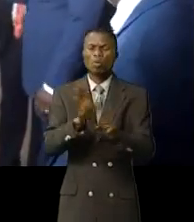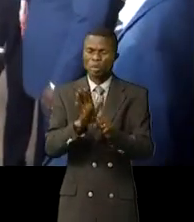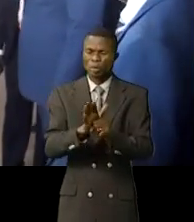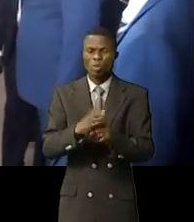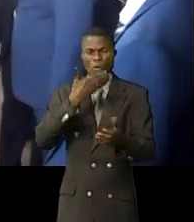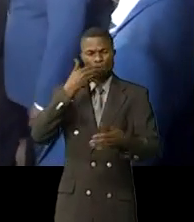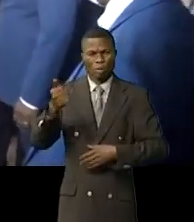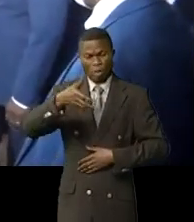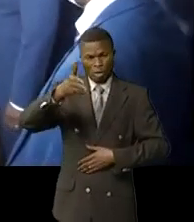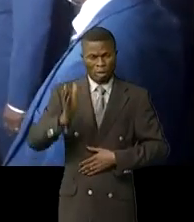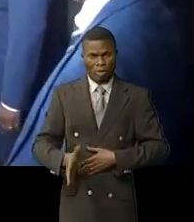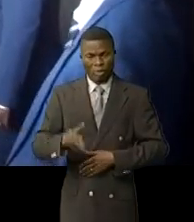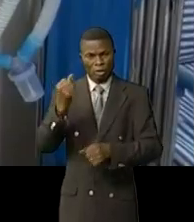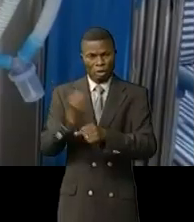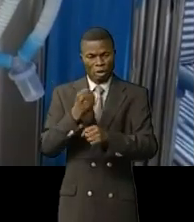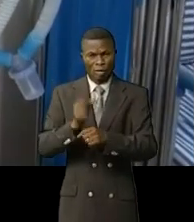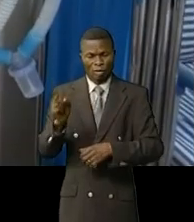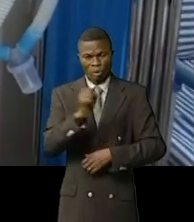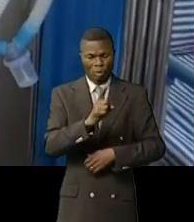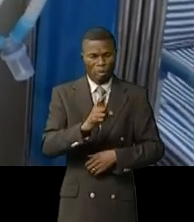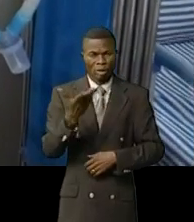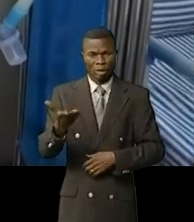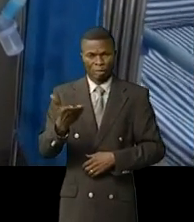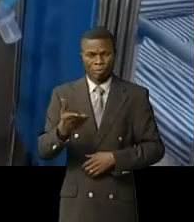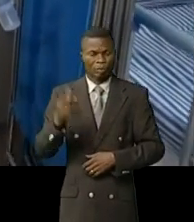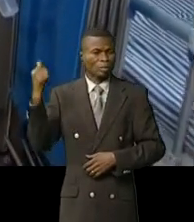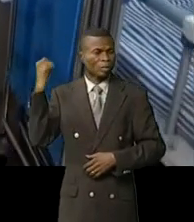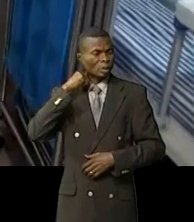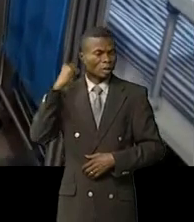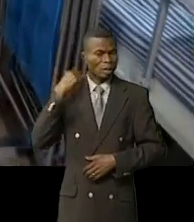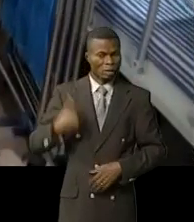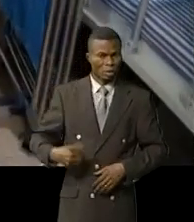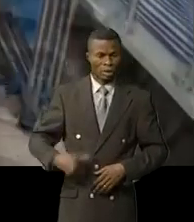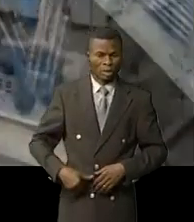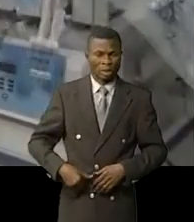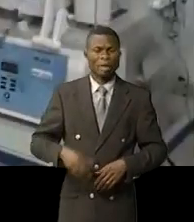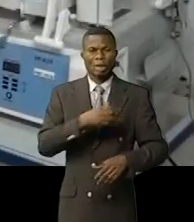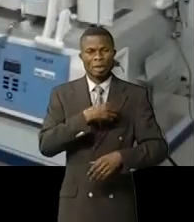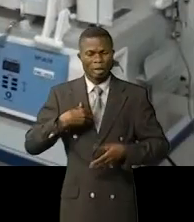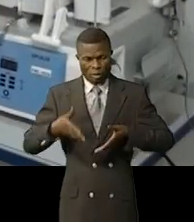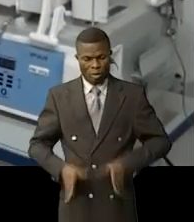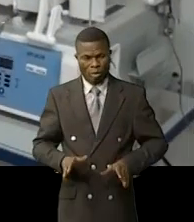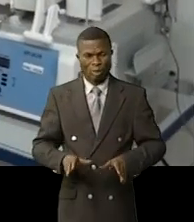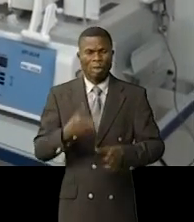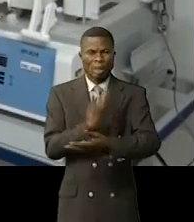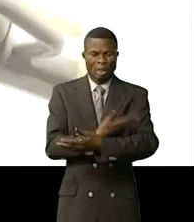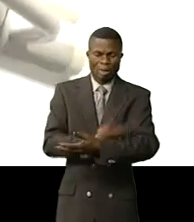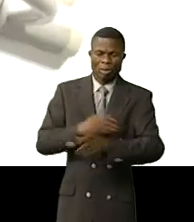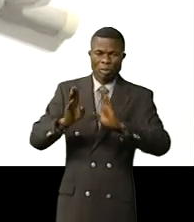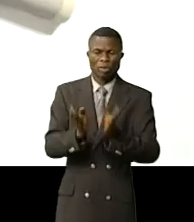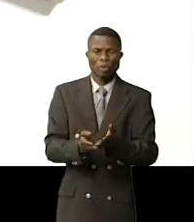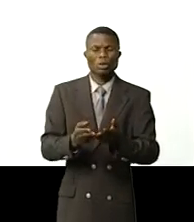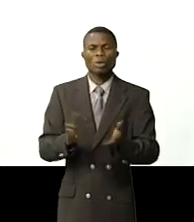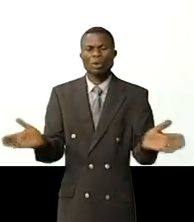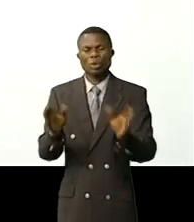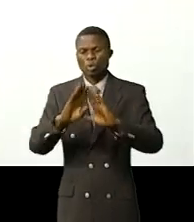Des spécialistes dans chaque domaine, imagerie, médecine interne, gynéco-obstétrique, néonatologie, la pédiatrie